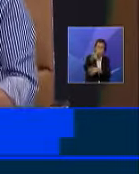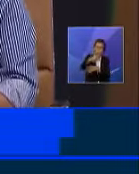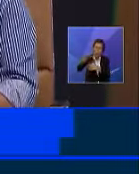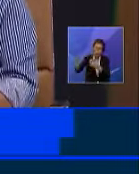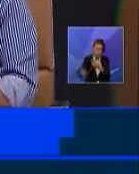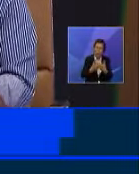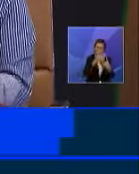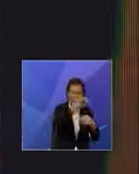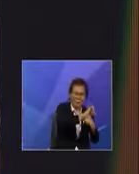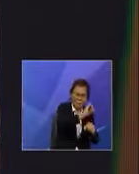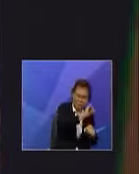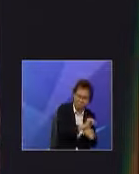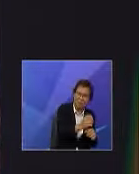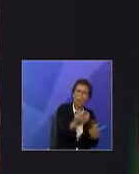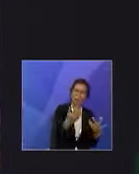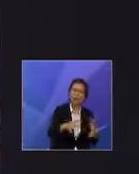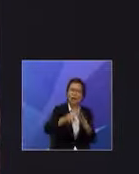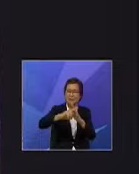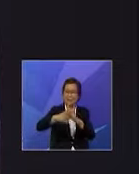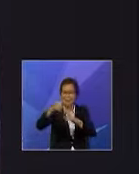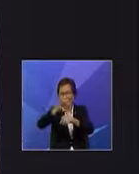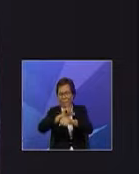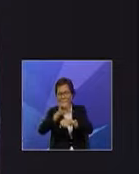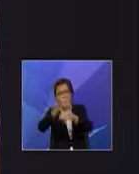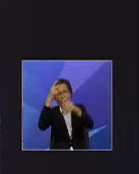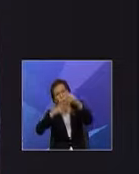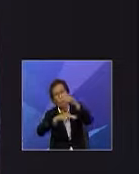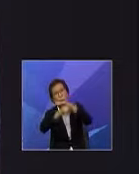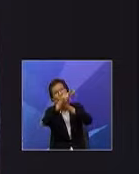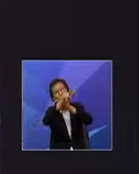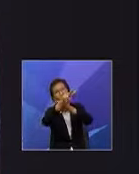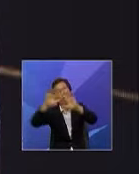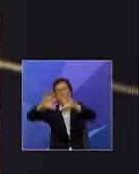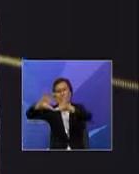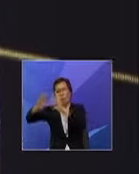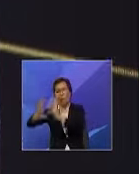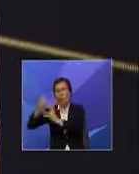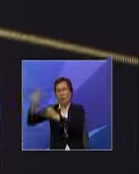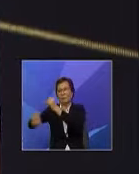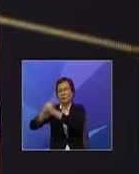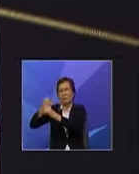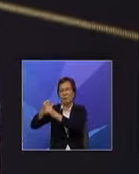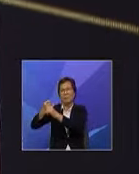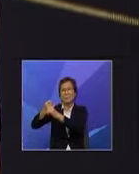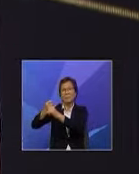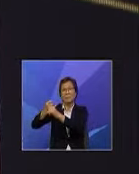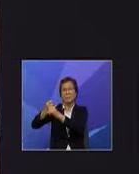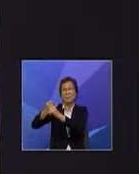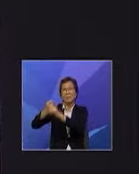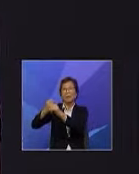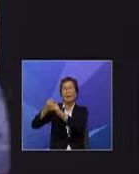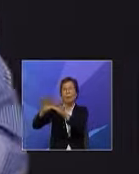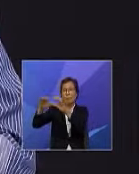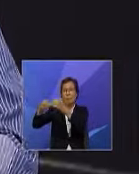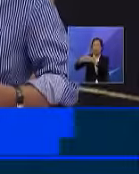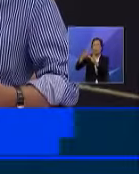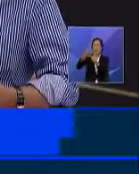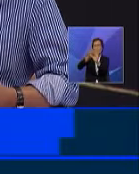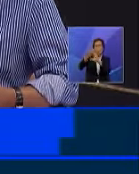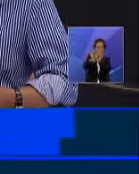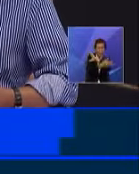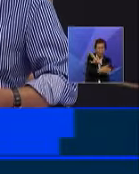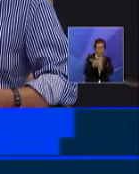setan sebab itu unjuran oleh pihak badan antarabangsa dan kita punya pakar dan Bank Negara ialah kita akan